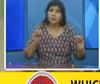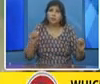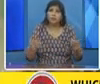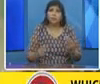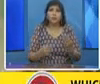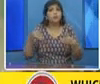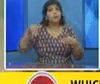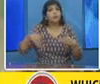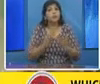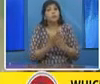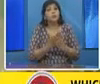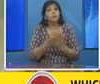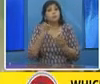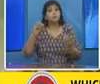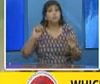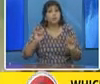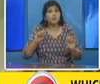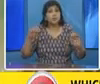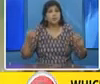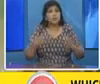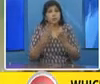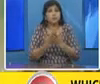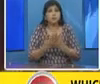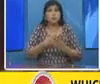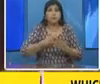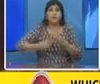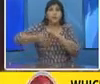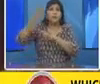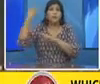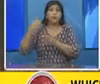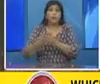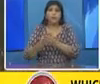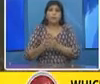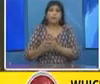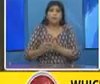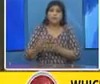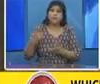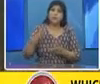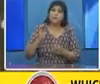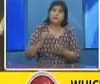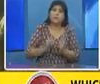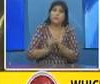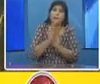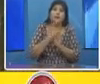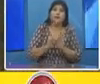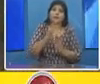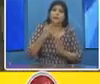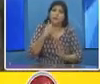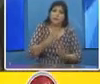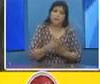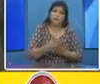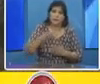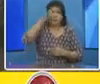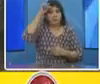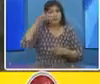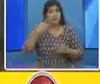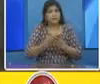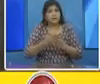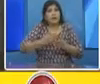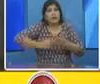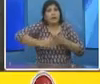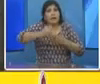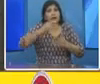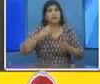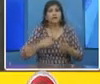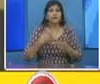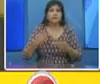प्रक्रिया जारी रही और हमारी संस्कृति पुष्पित पल्लवित होती रही। देश आगे